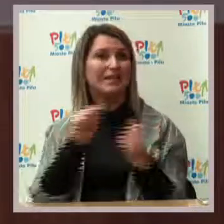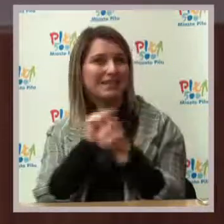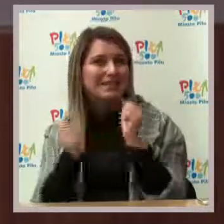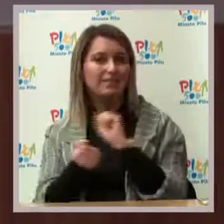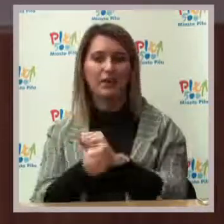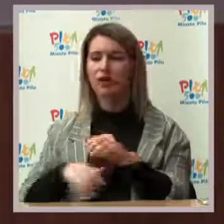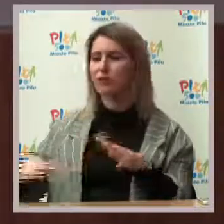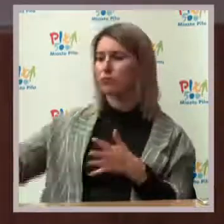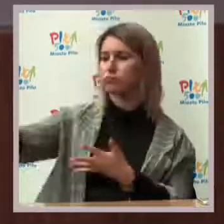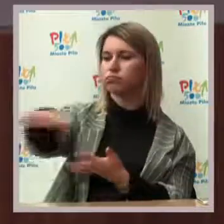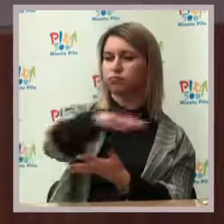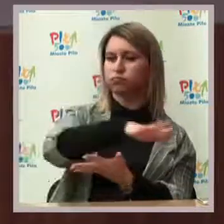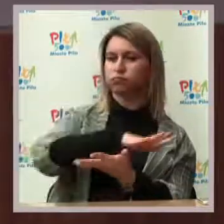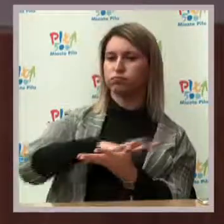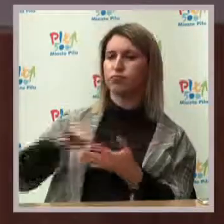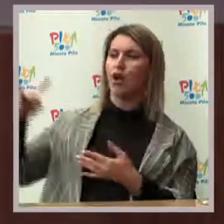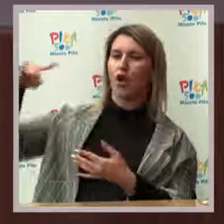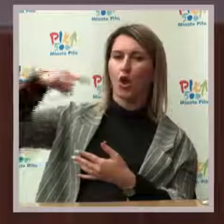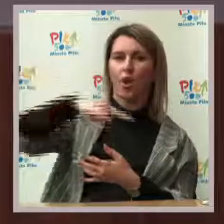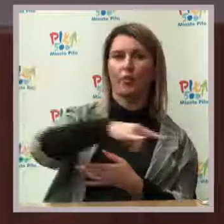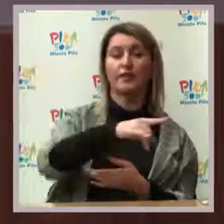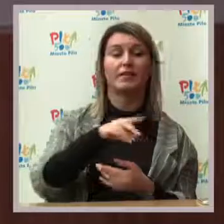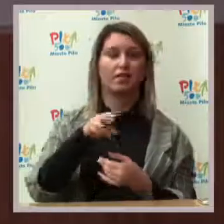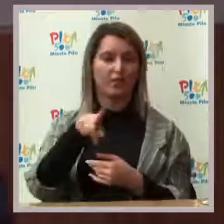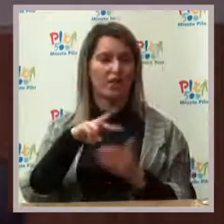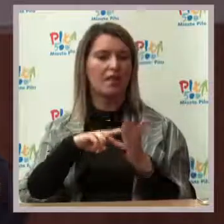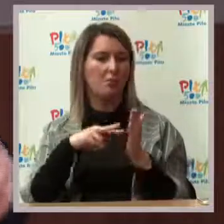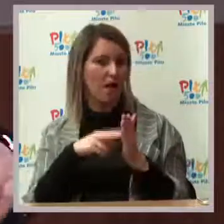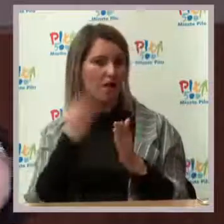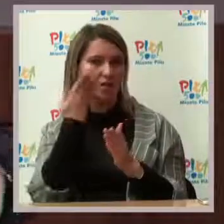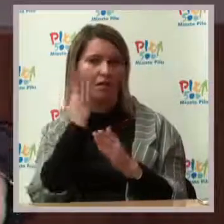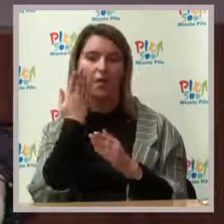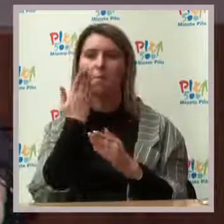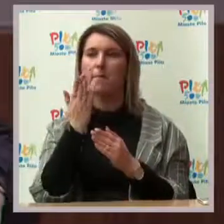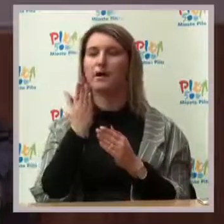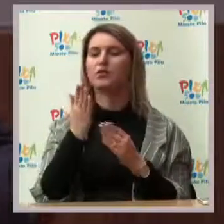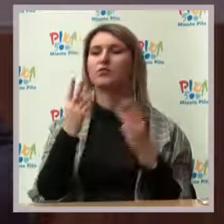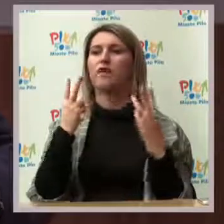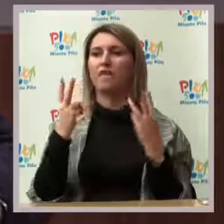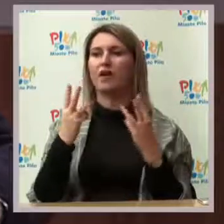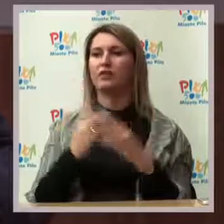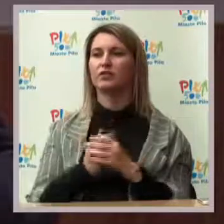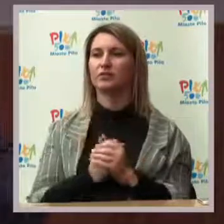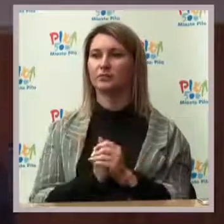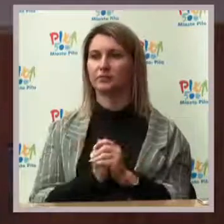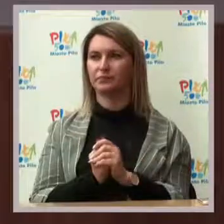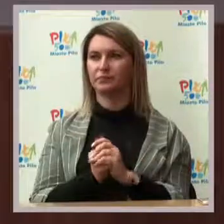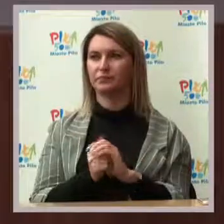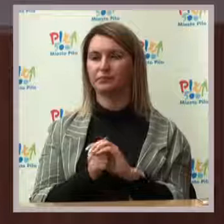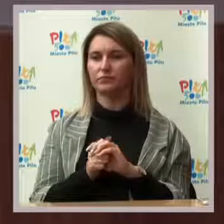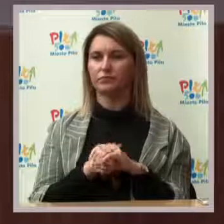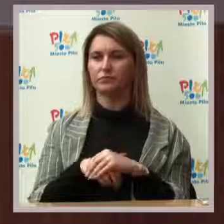plan będzie miał kluczowe znaczenie, jeżeli chodzi o możliwości inwestowania w tym rejonie.